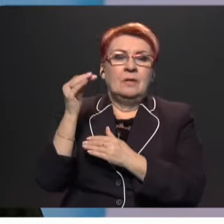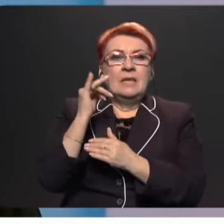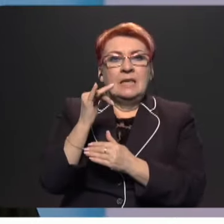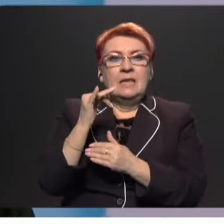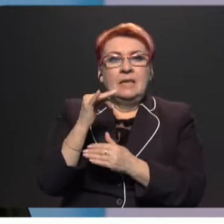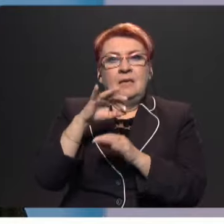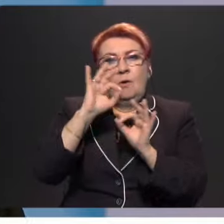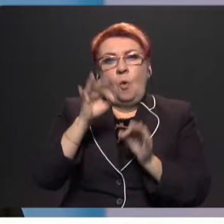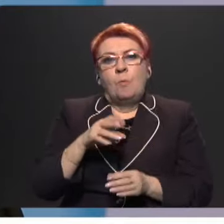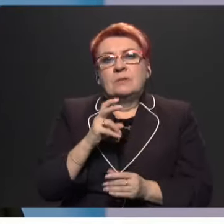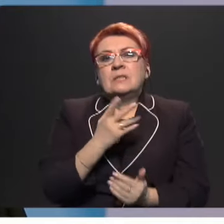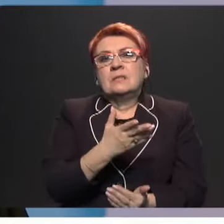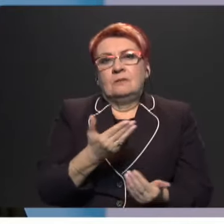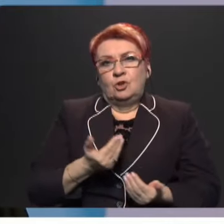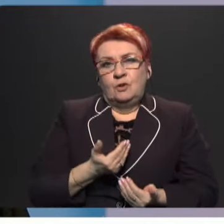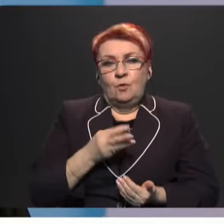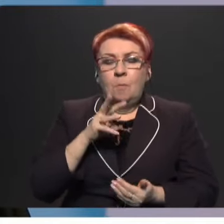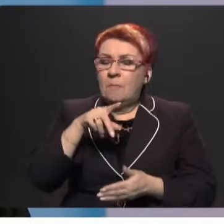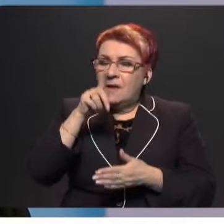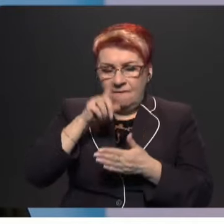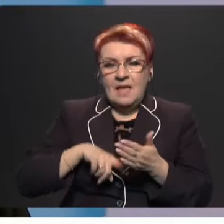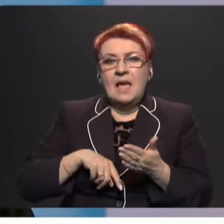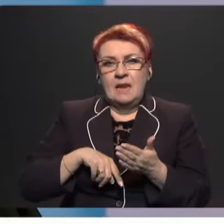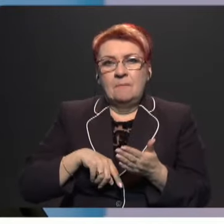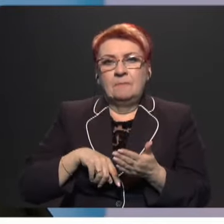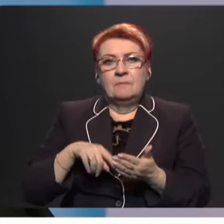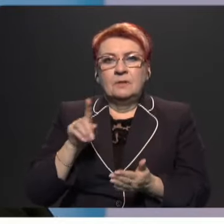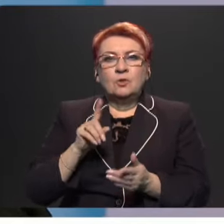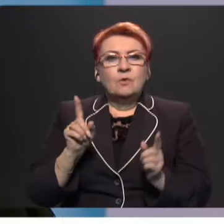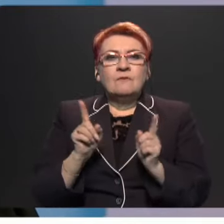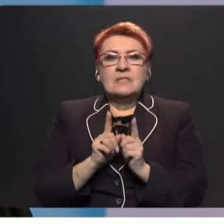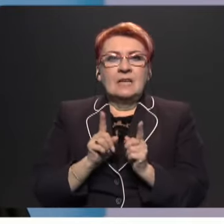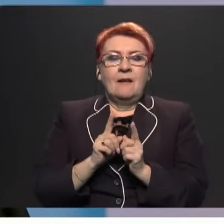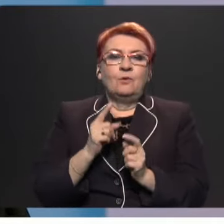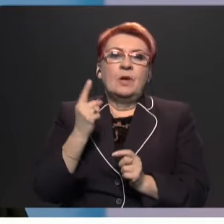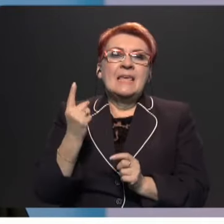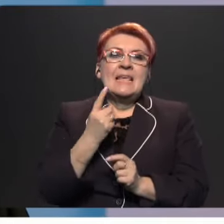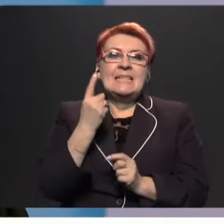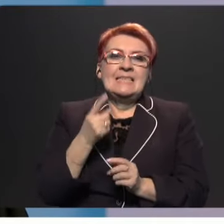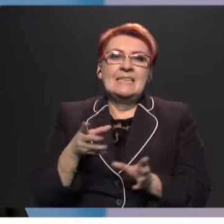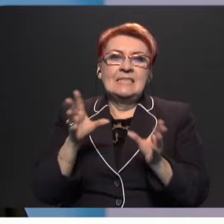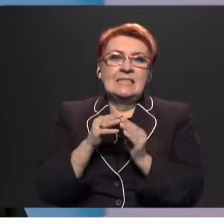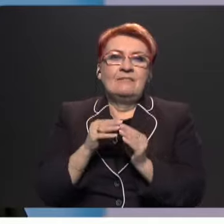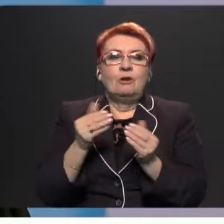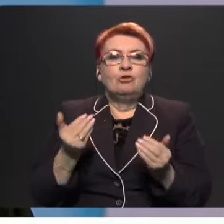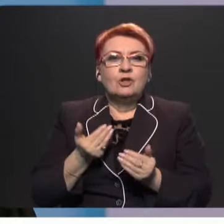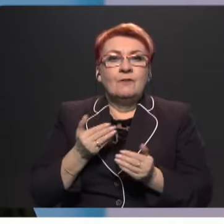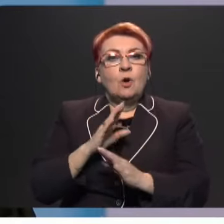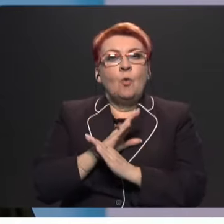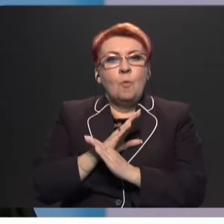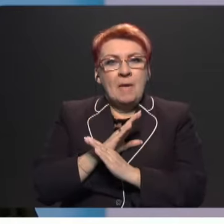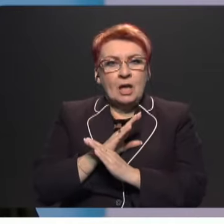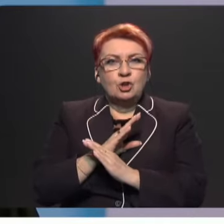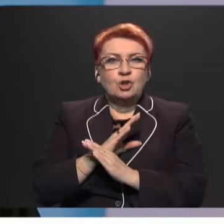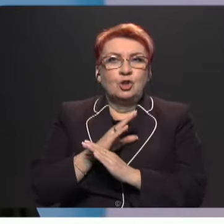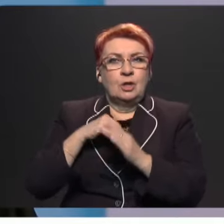жизни. Мы верим, что все равно единство живых и умерших сохраняется даже